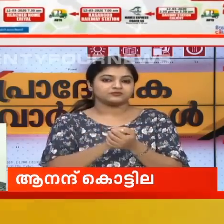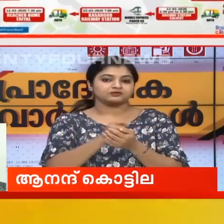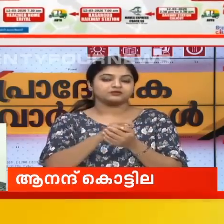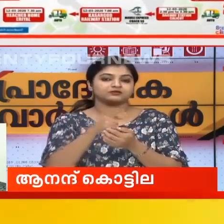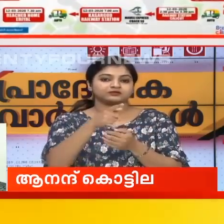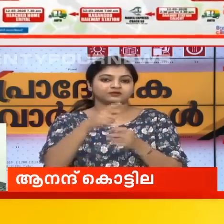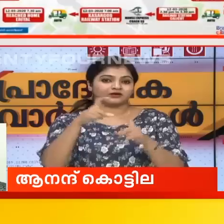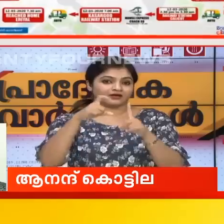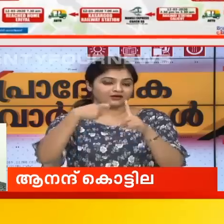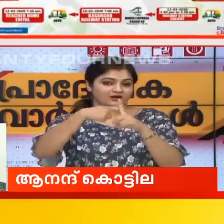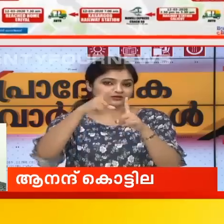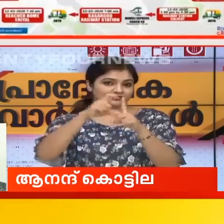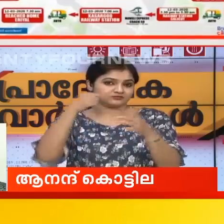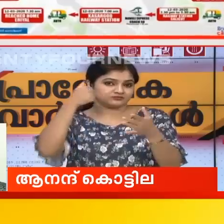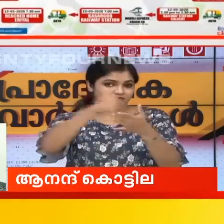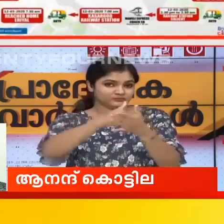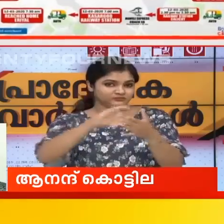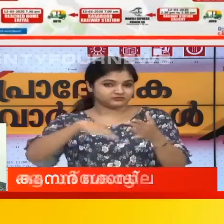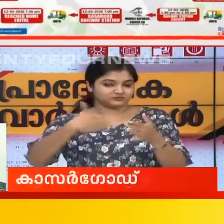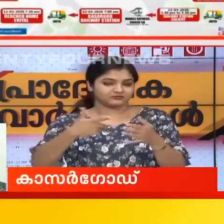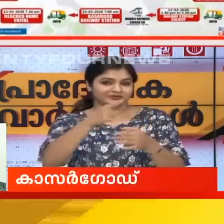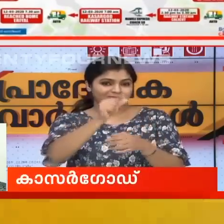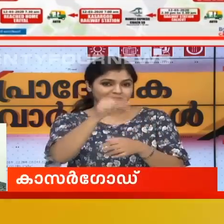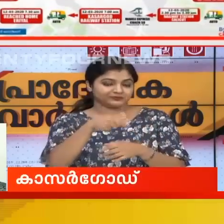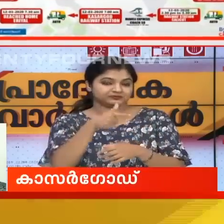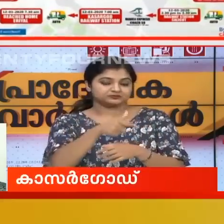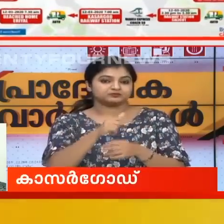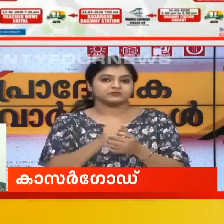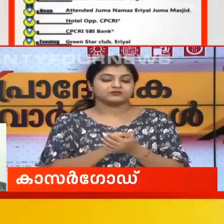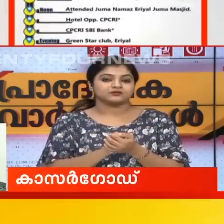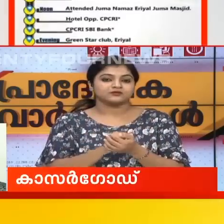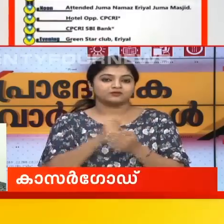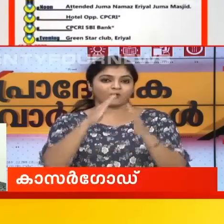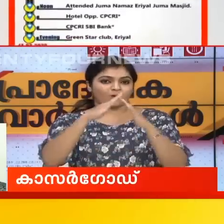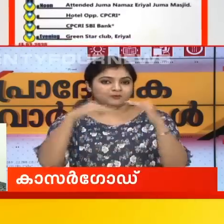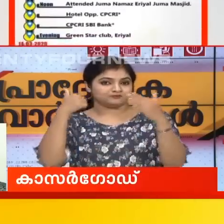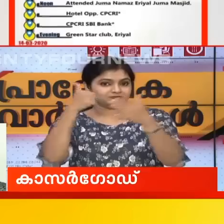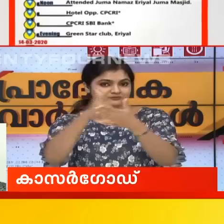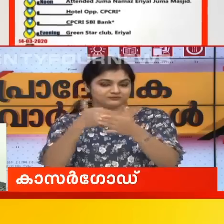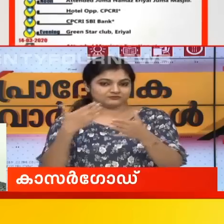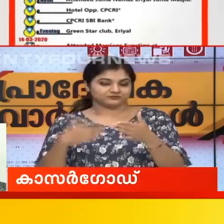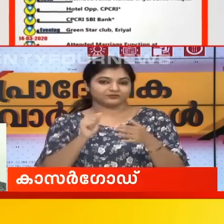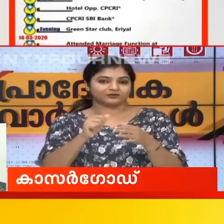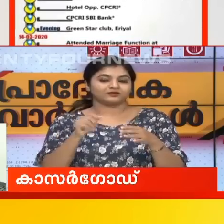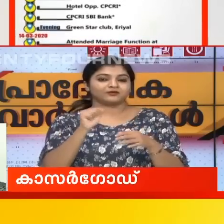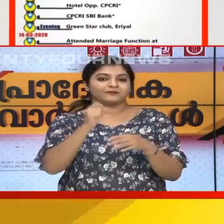കാസർഗോഡ് എത്തിയ ശേഷം ഇയാൾ വീട്ടിലെത്തി ബന്ധുക്കളുടെ